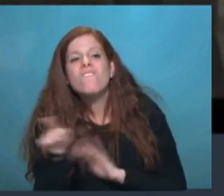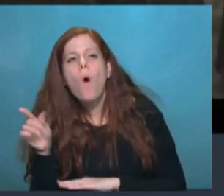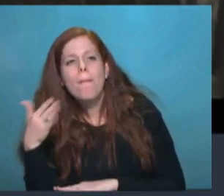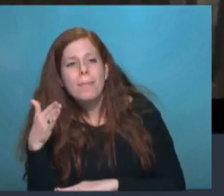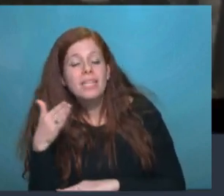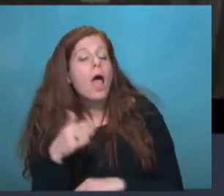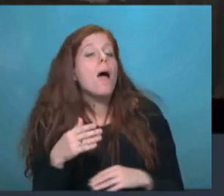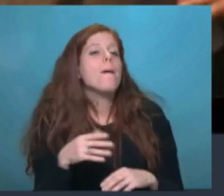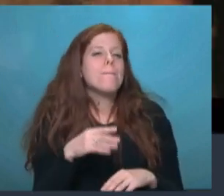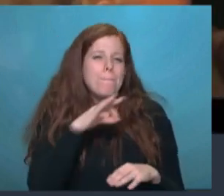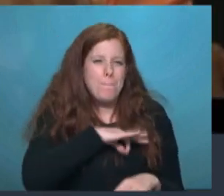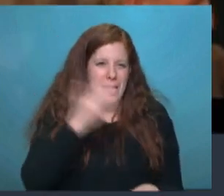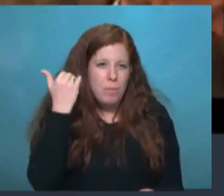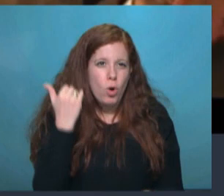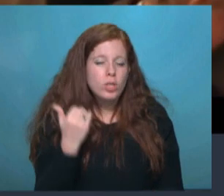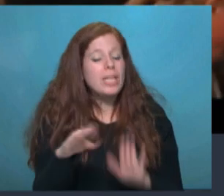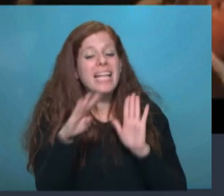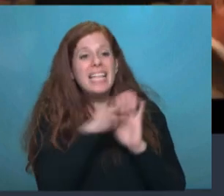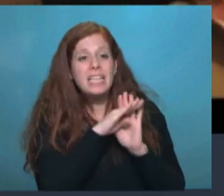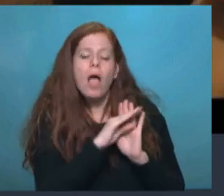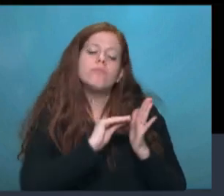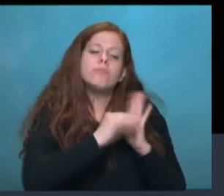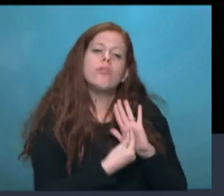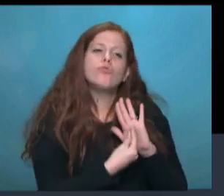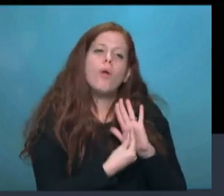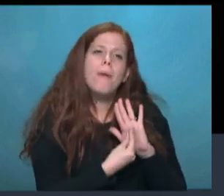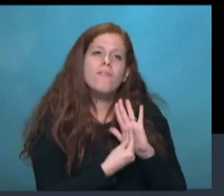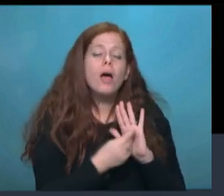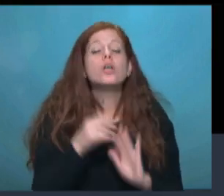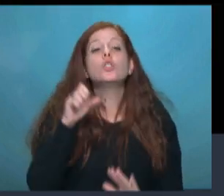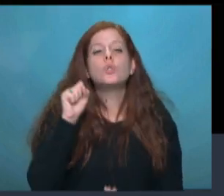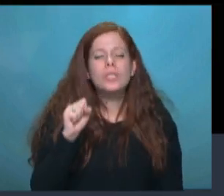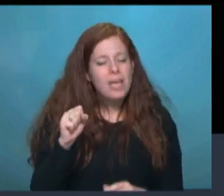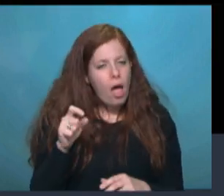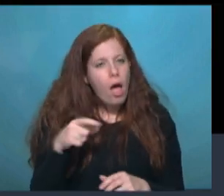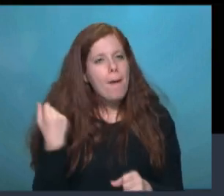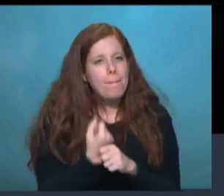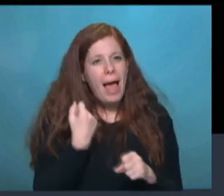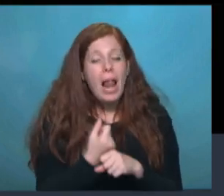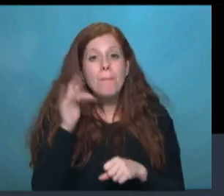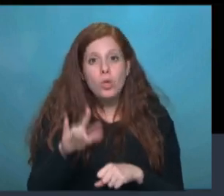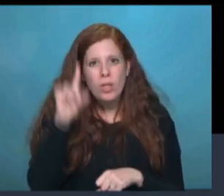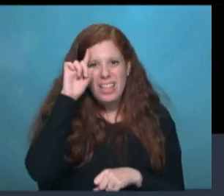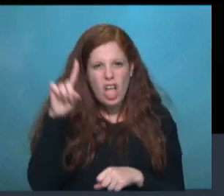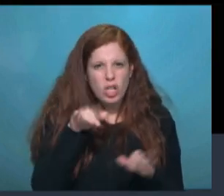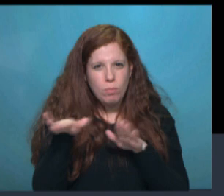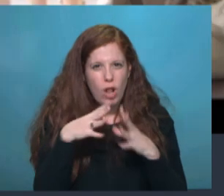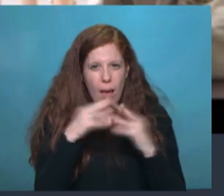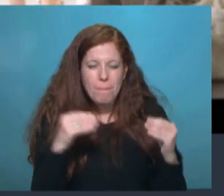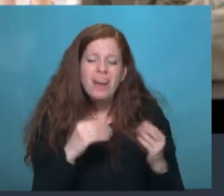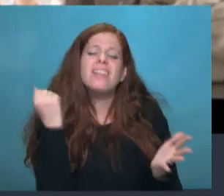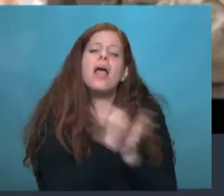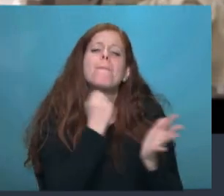ברית המועצות התנתה את יציאתם באשרות מעבר. סוגיארה פעל בניגוד לעמדת הממשל היפנית והנפיק אלפי